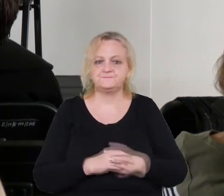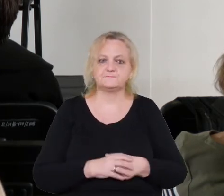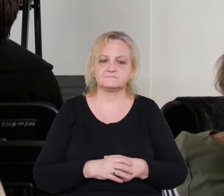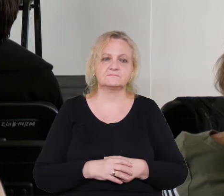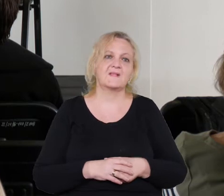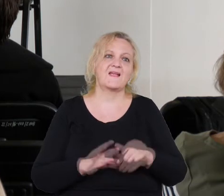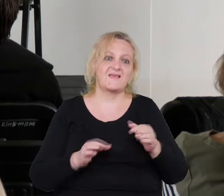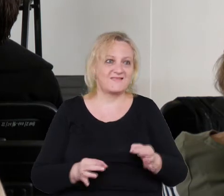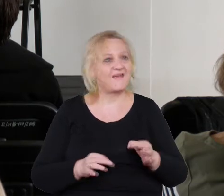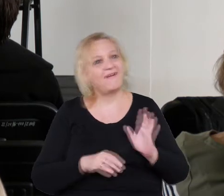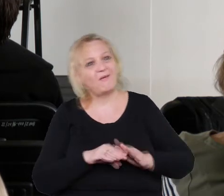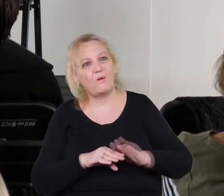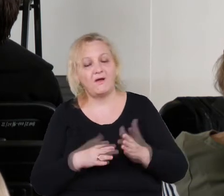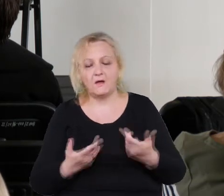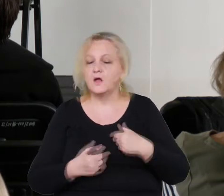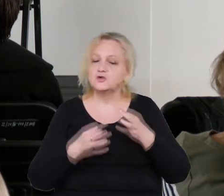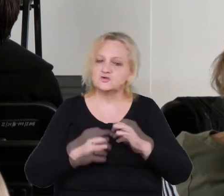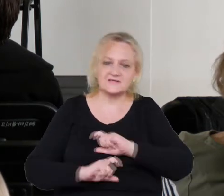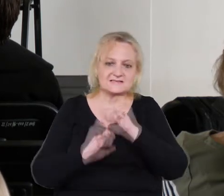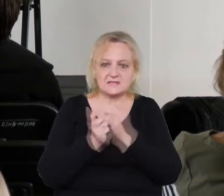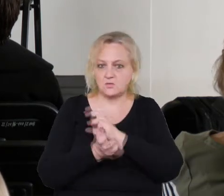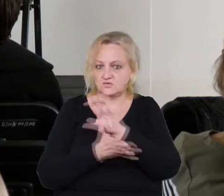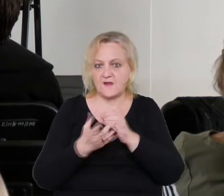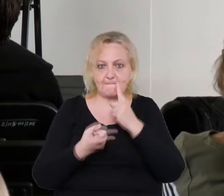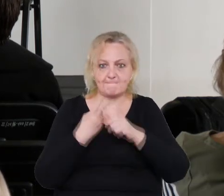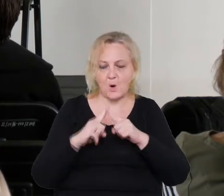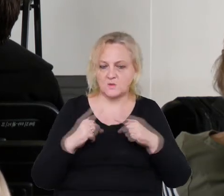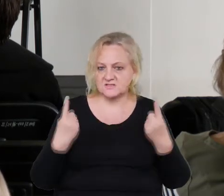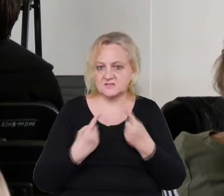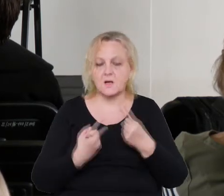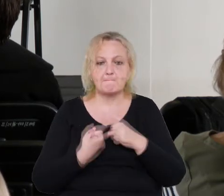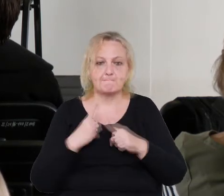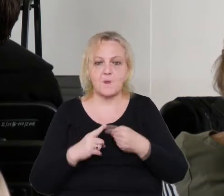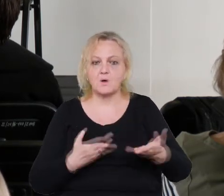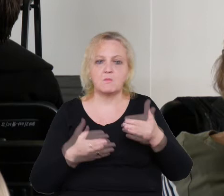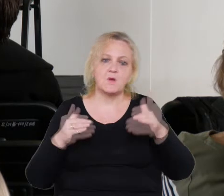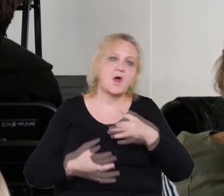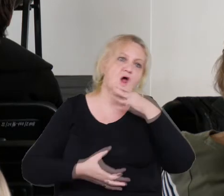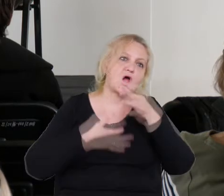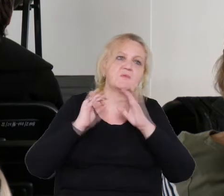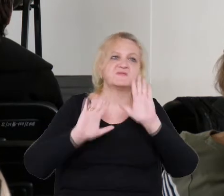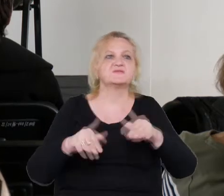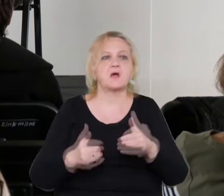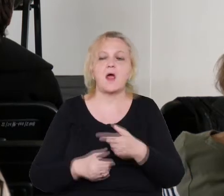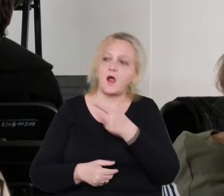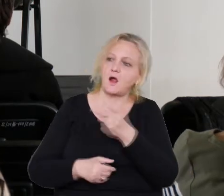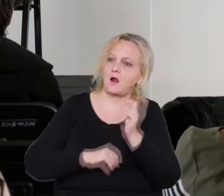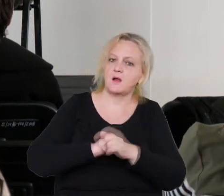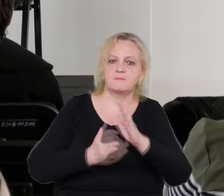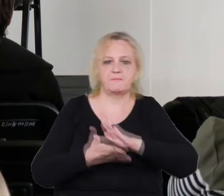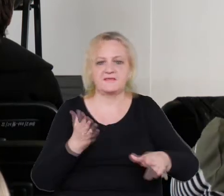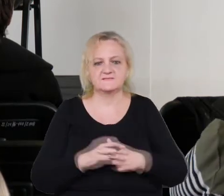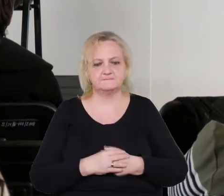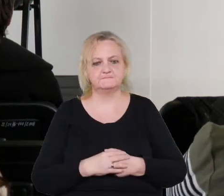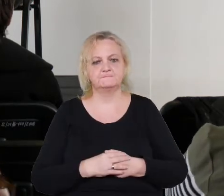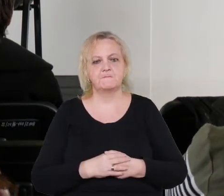płazem dzisiaj na całym świecie sytuacja polityczna jest taka że politycy generalnie mogą mówić co chcą mi nie spotyka i za to jakaś większa kara